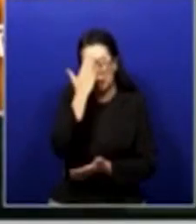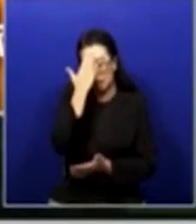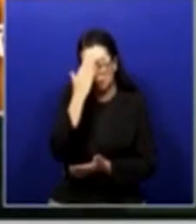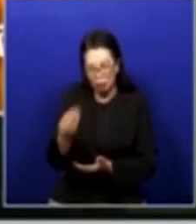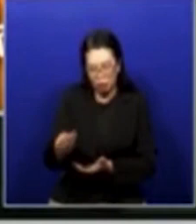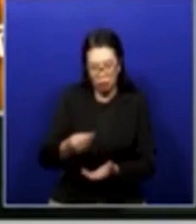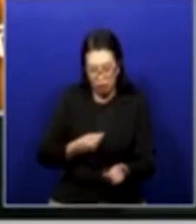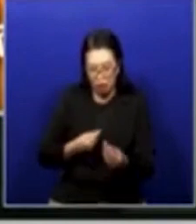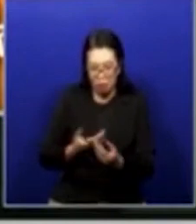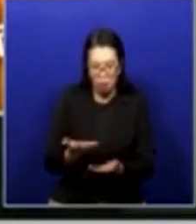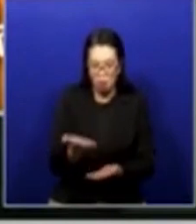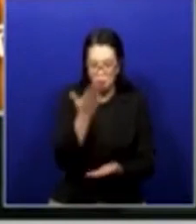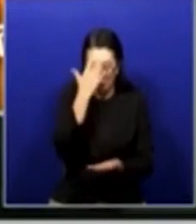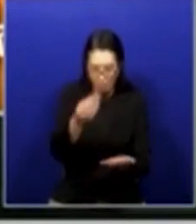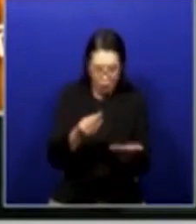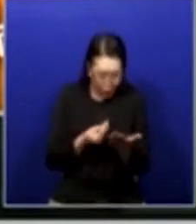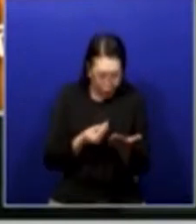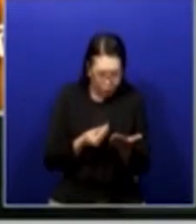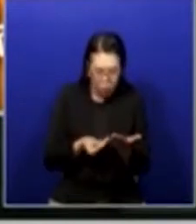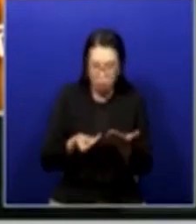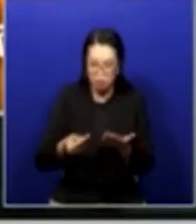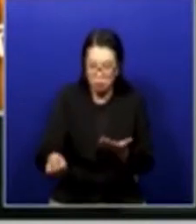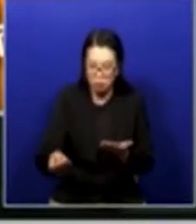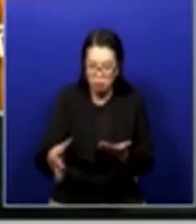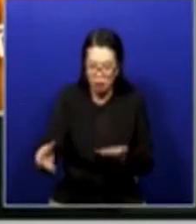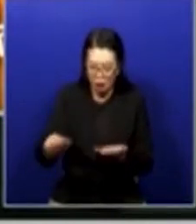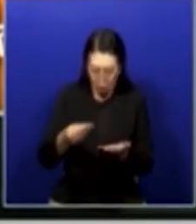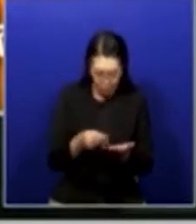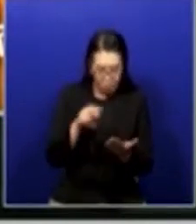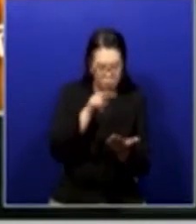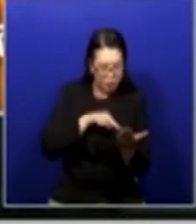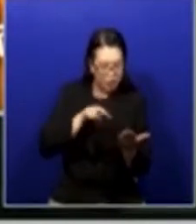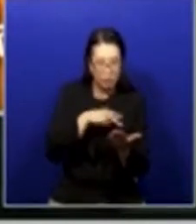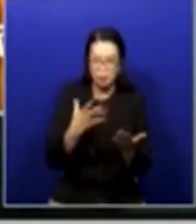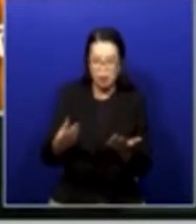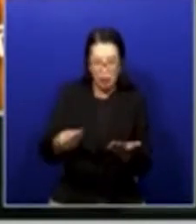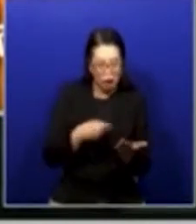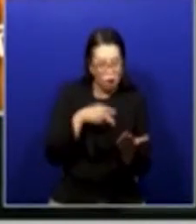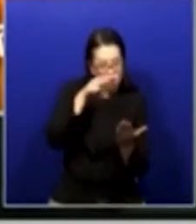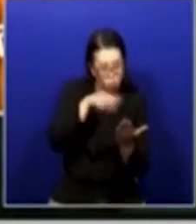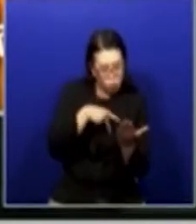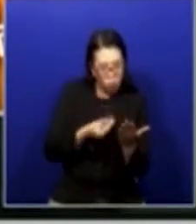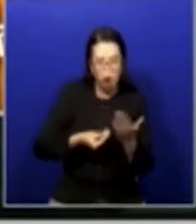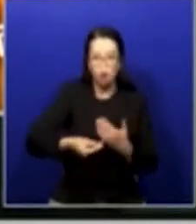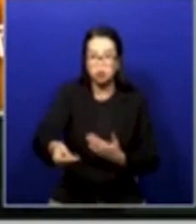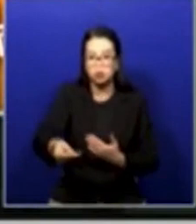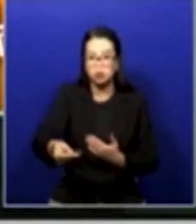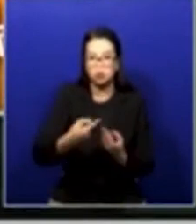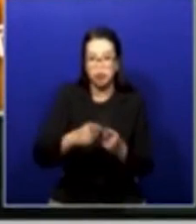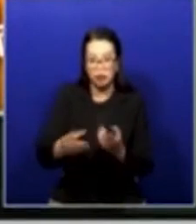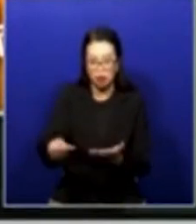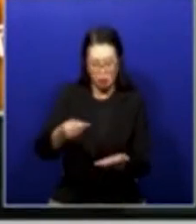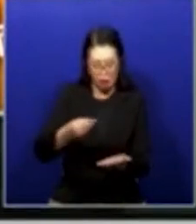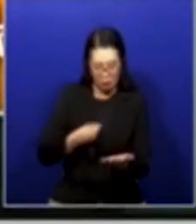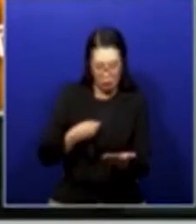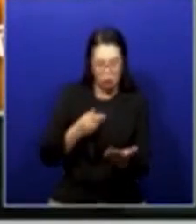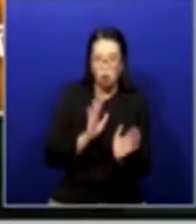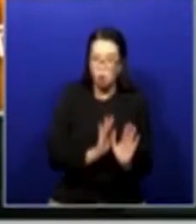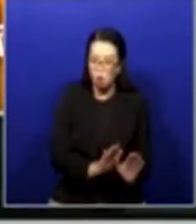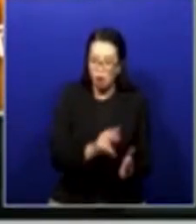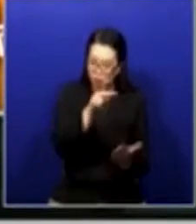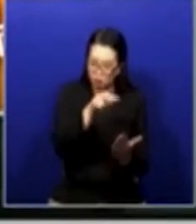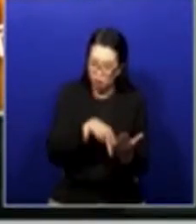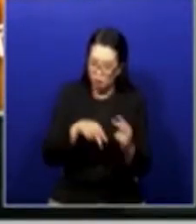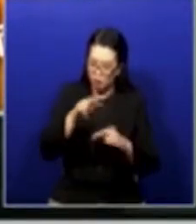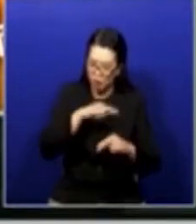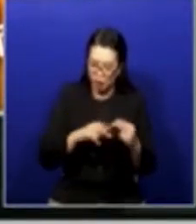จะขอคืนเลยโดยไม่ให้เรามีการพิจารณาใดๆเลยเอกสารการเงินค่ะท่านประธานเราจะต้องพลิก